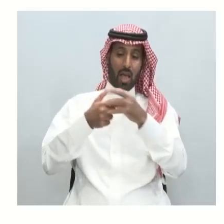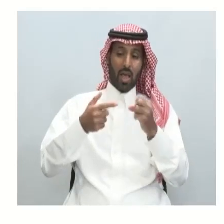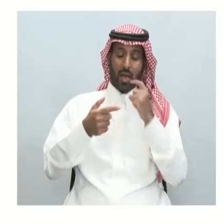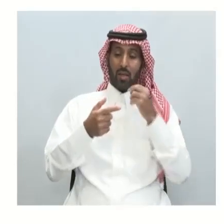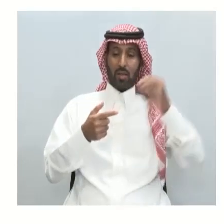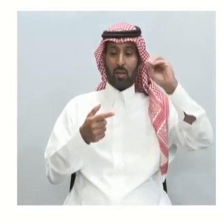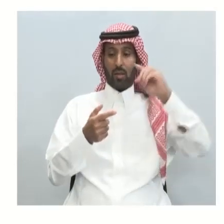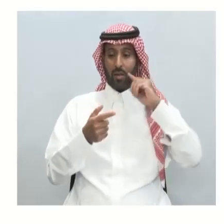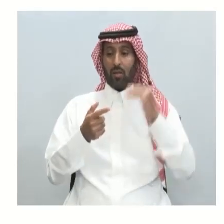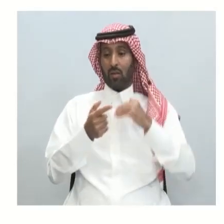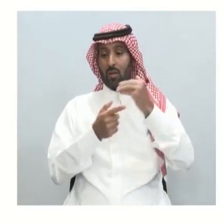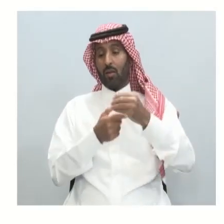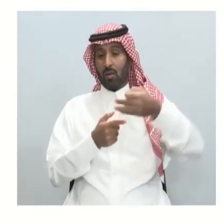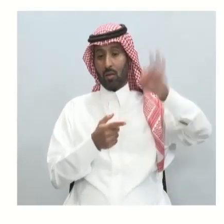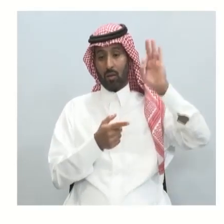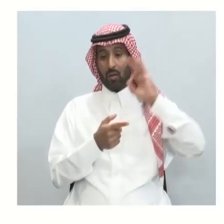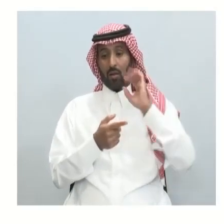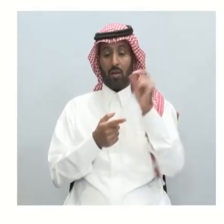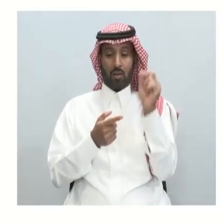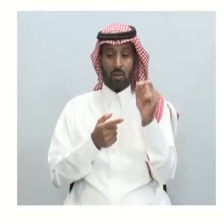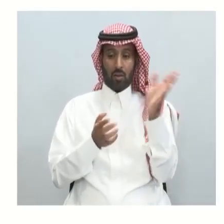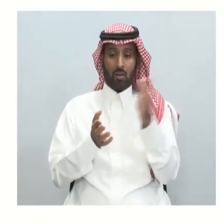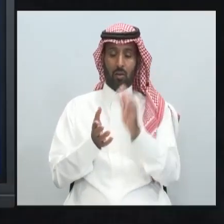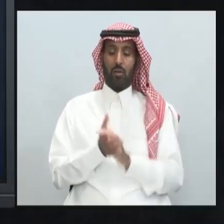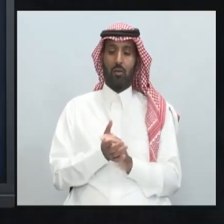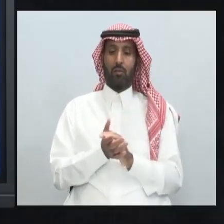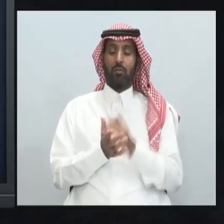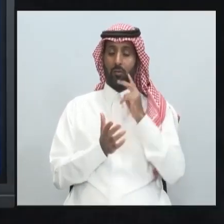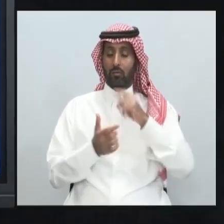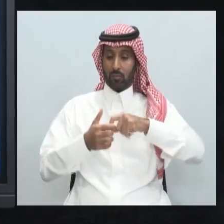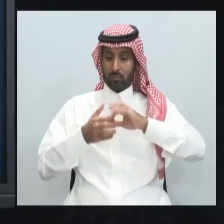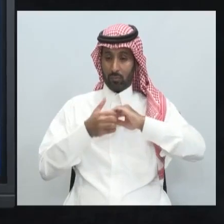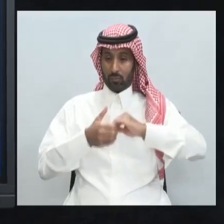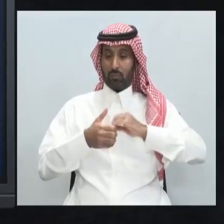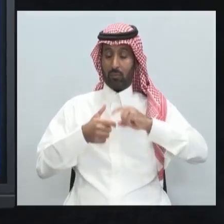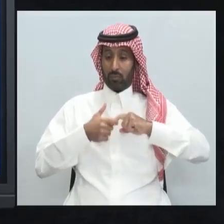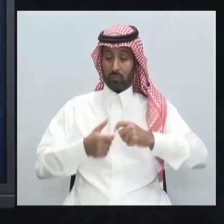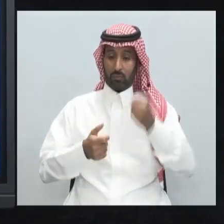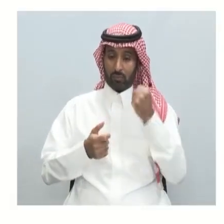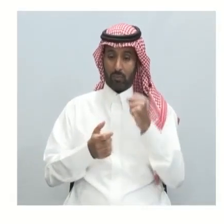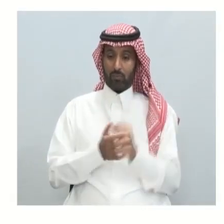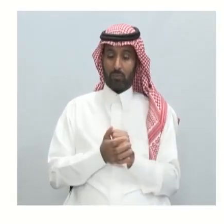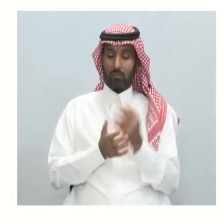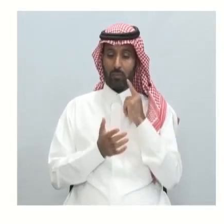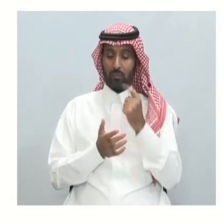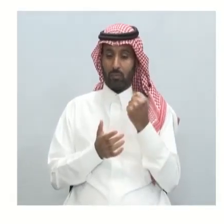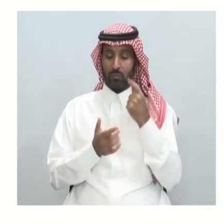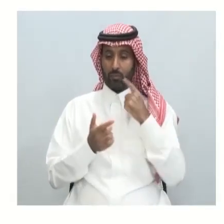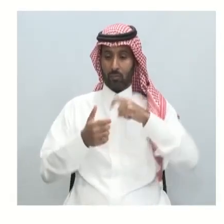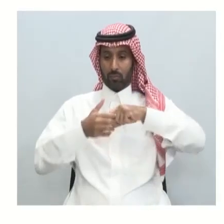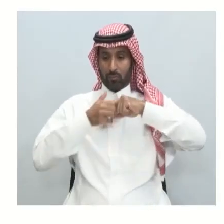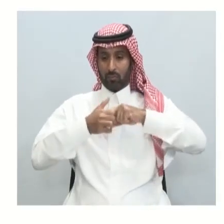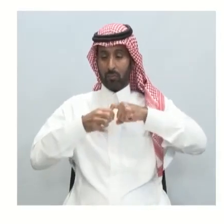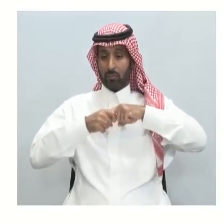الاكسجين او الفلور في جزيء اخر لذلك هي رابطه قويه فهي في الروابط الهيدروجينيه